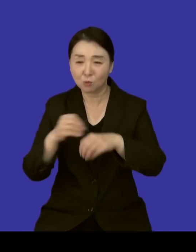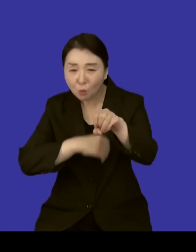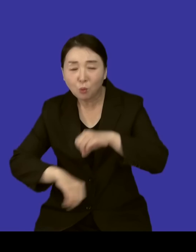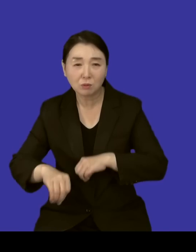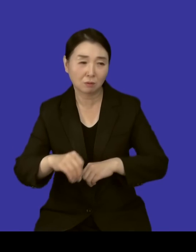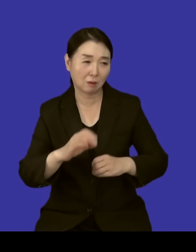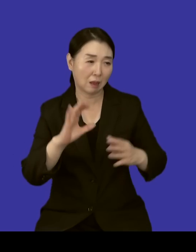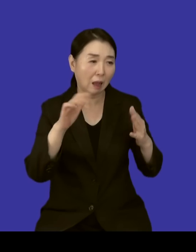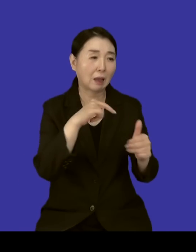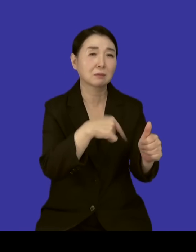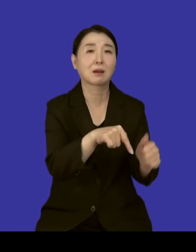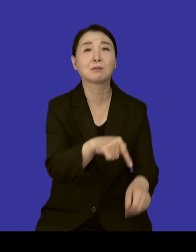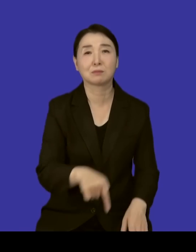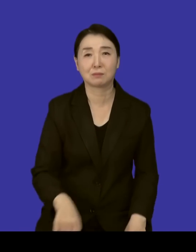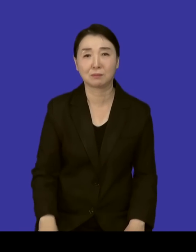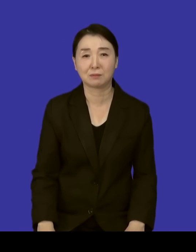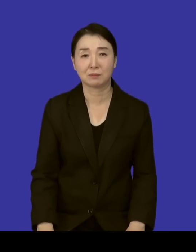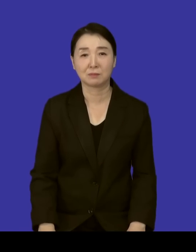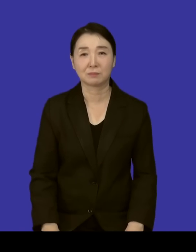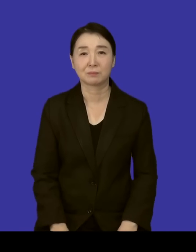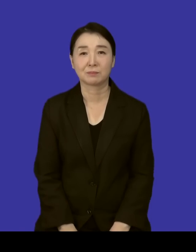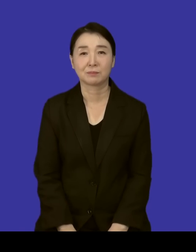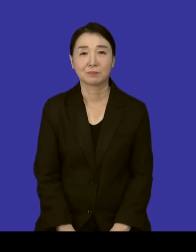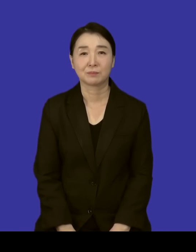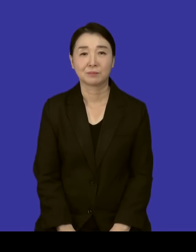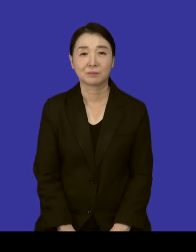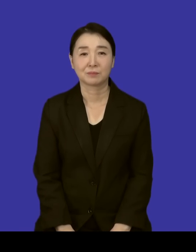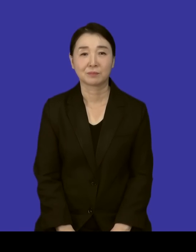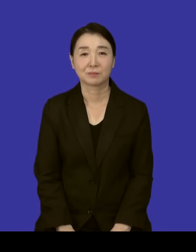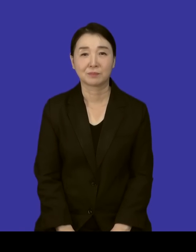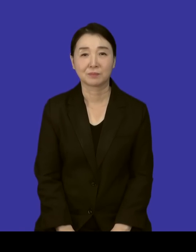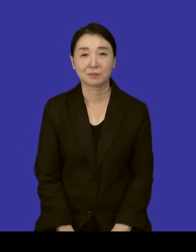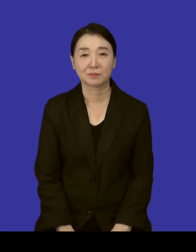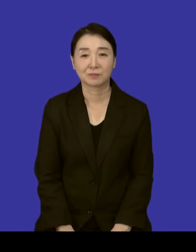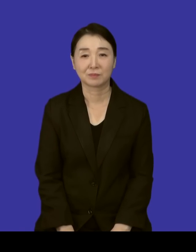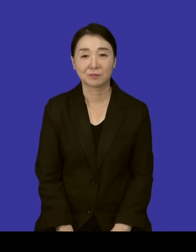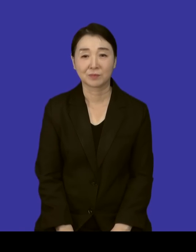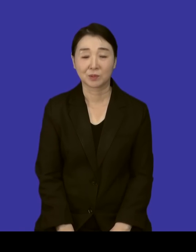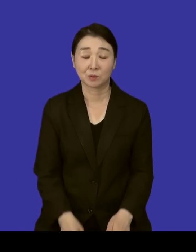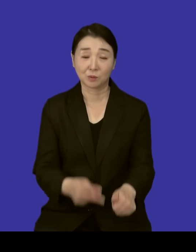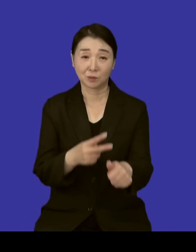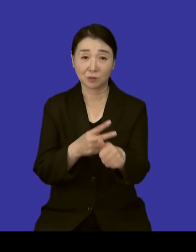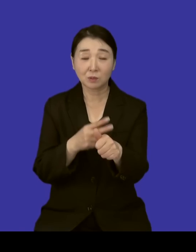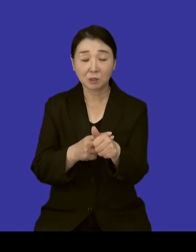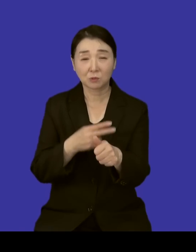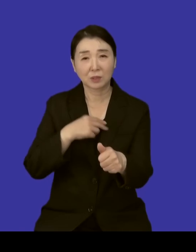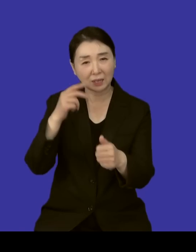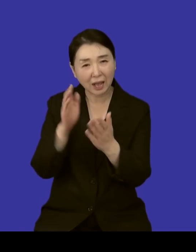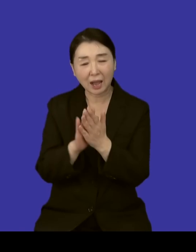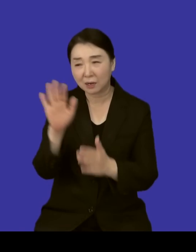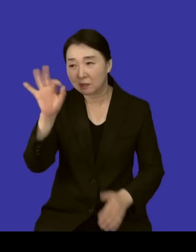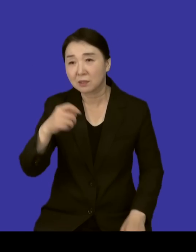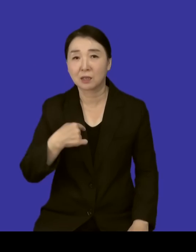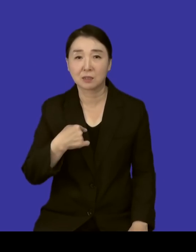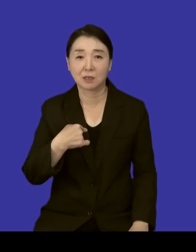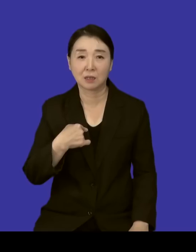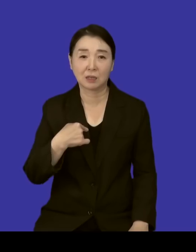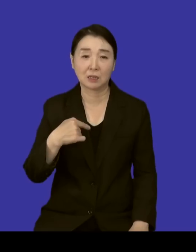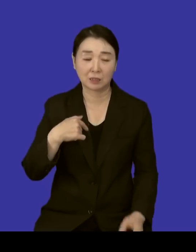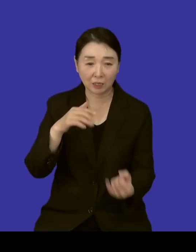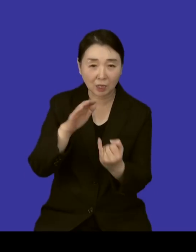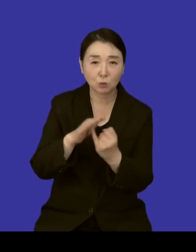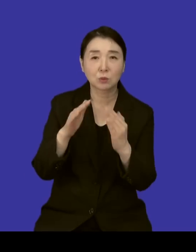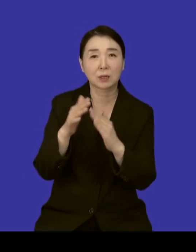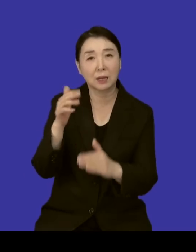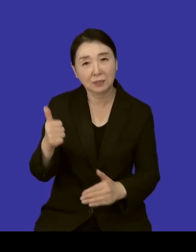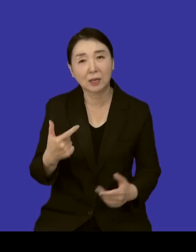할 수 없이 그 콜리게 하면서 네. 예, 그 선생님도 제가 다 알아서 찾아다니고 제가 소녀 가장이라